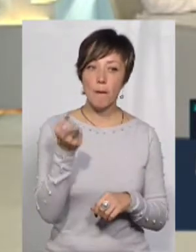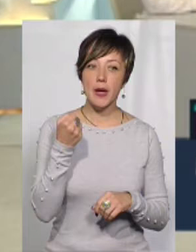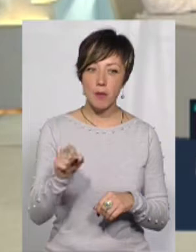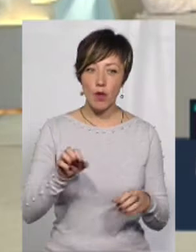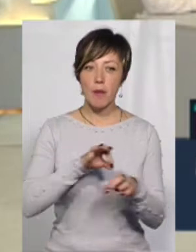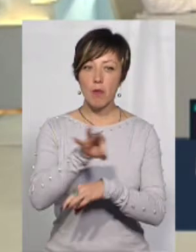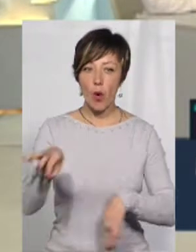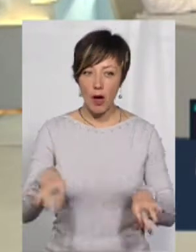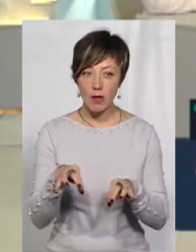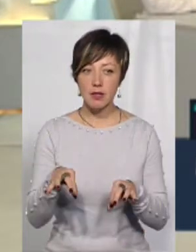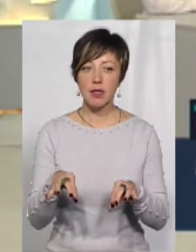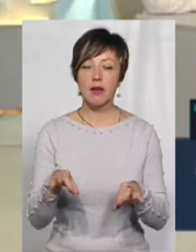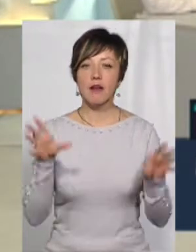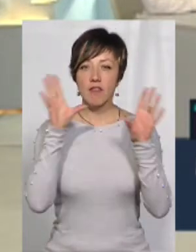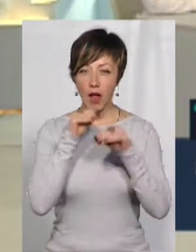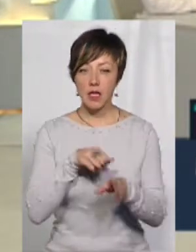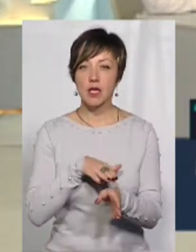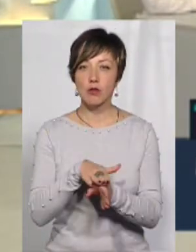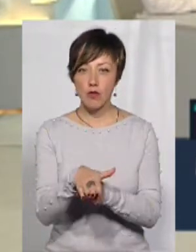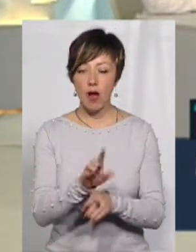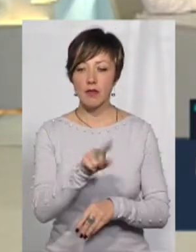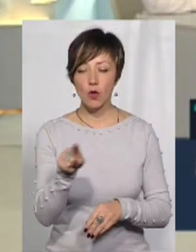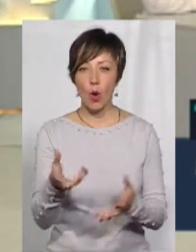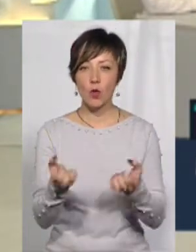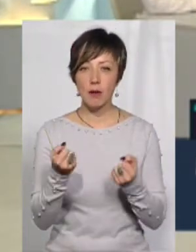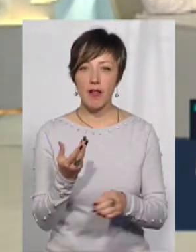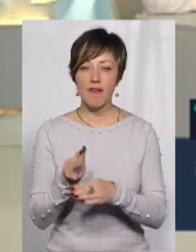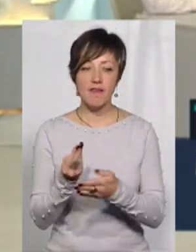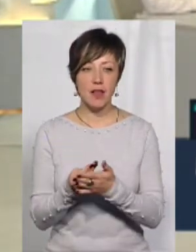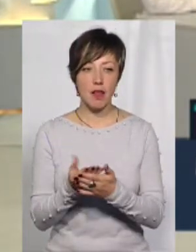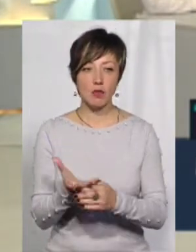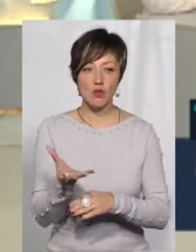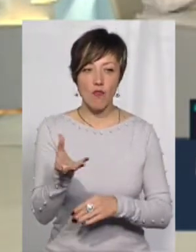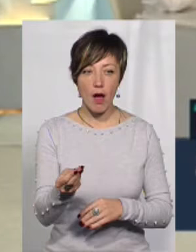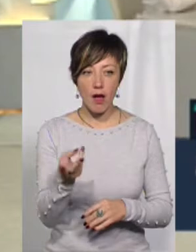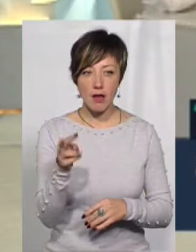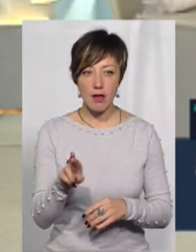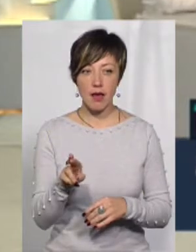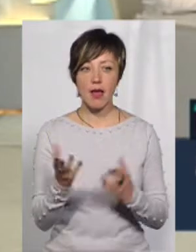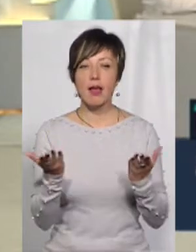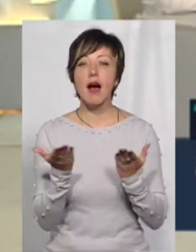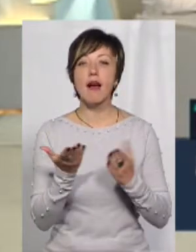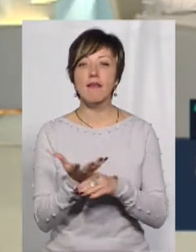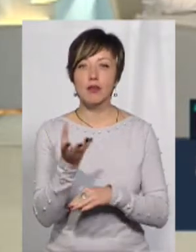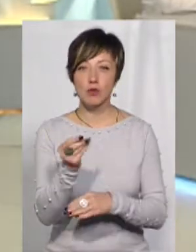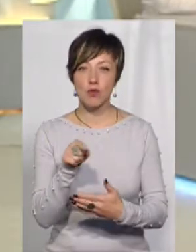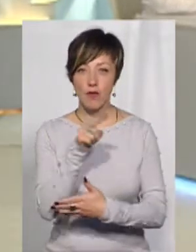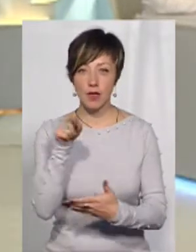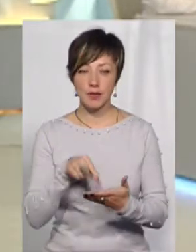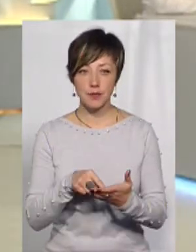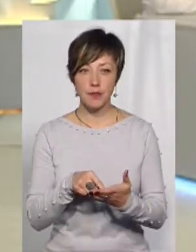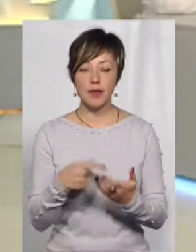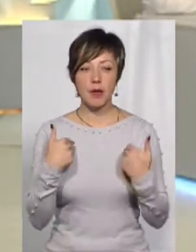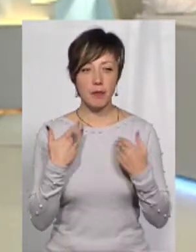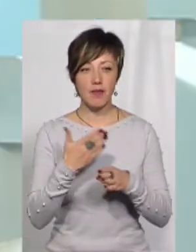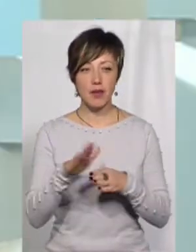перемогли проекти, їх вдалося реалізувати, вони отримали фінансування. Але уточніть, будь ласка, яке фінансування?